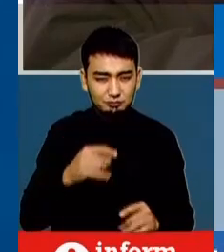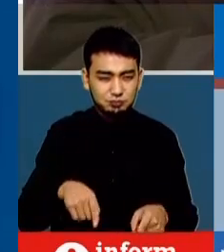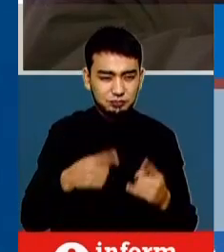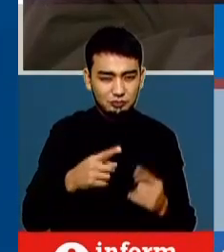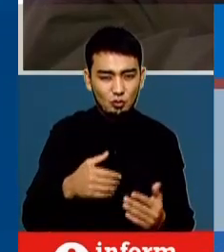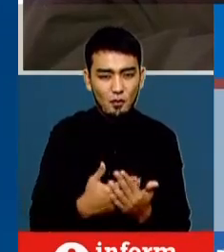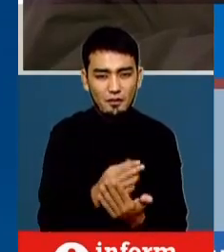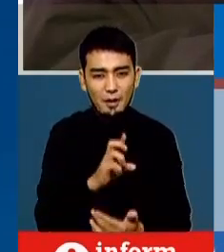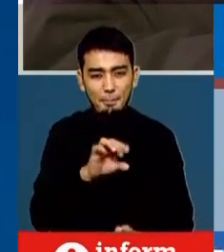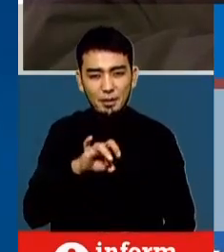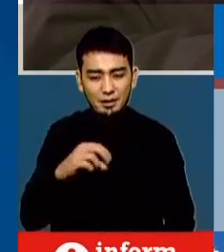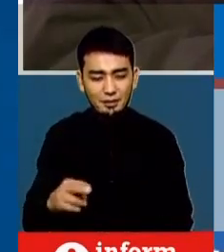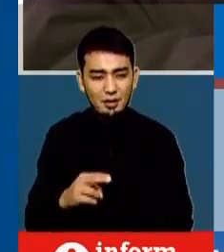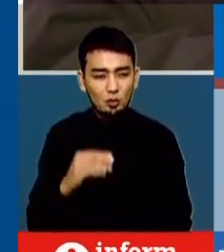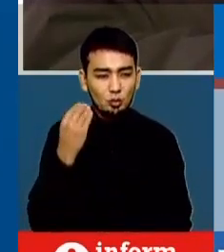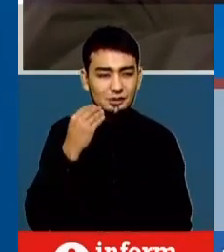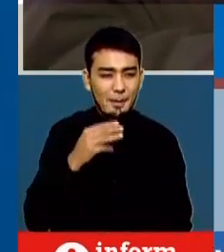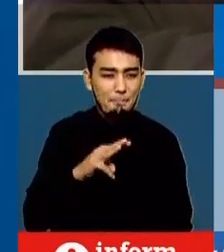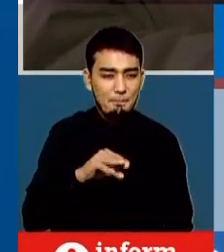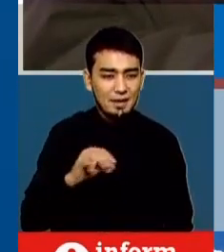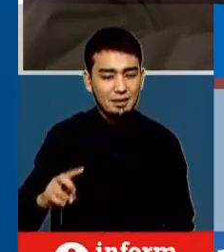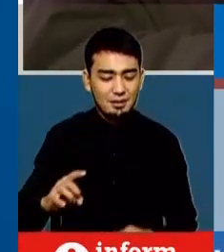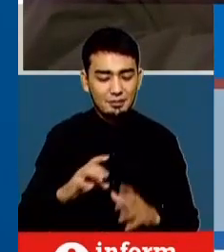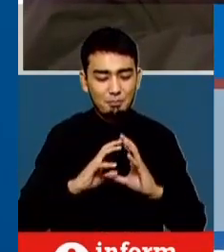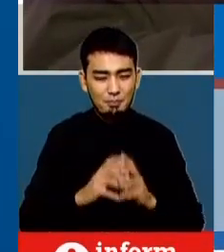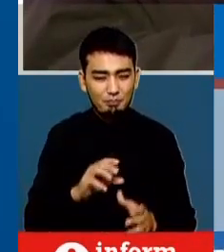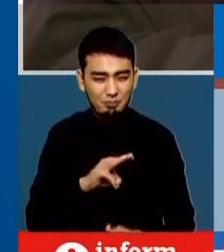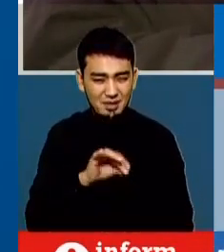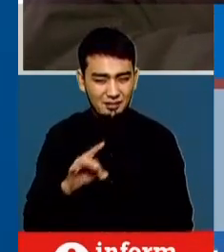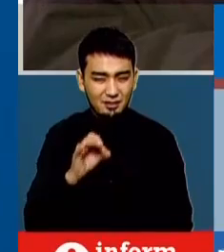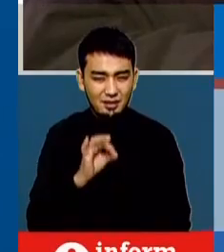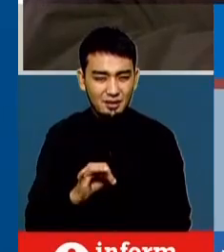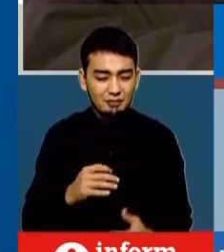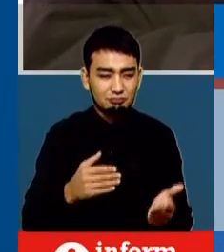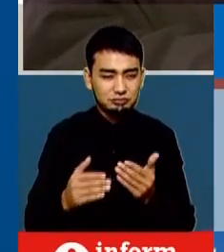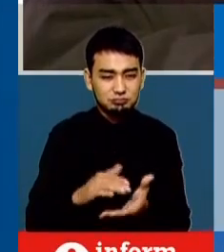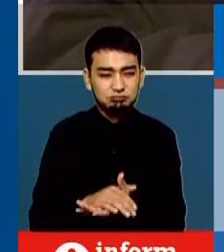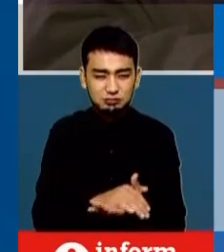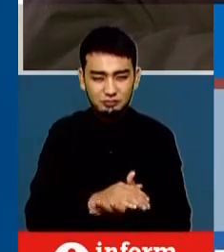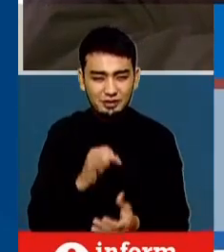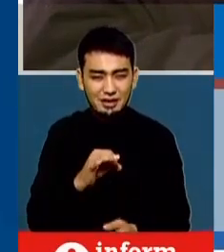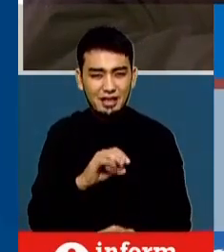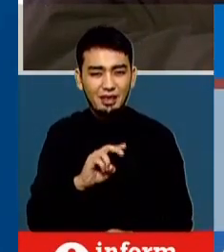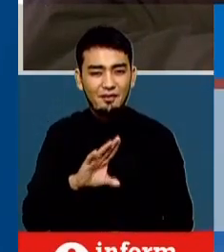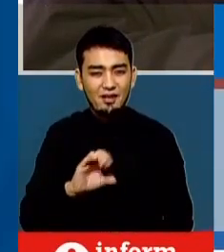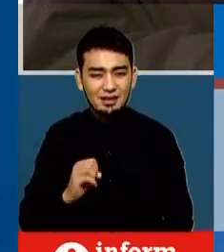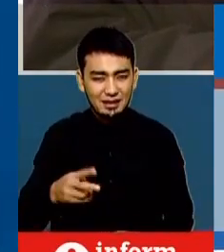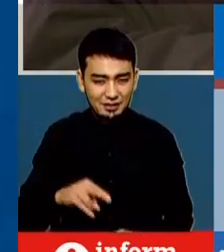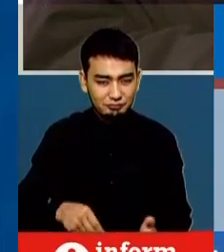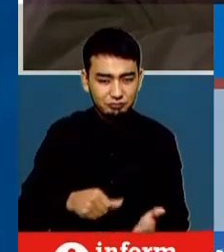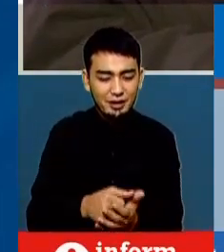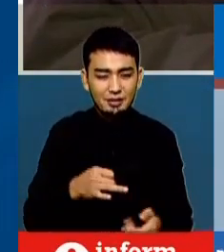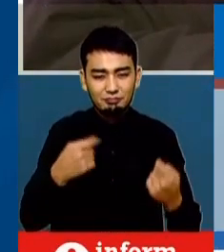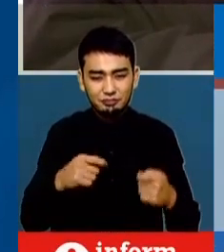нового бренда «Тюркский мир». Повестка включила вопросы экономического сотрудничества, инвестиций и межрегиональной торговли.